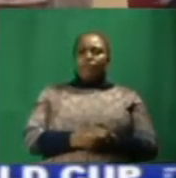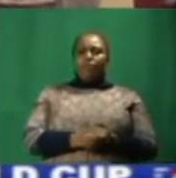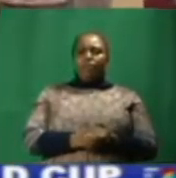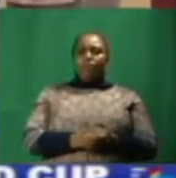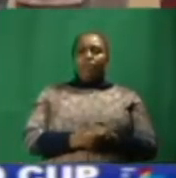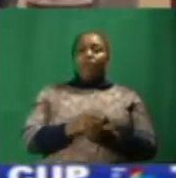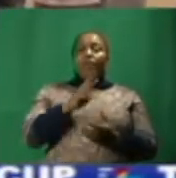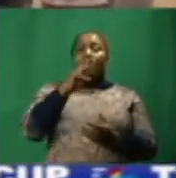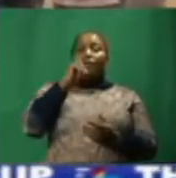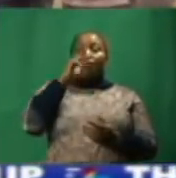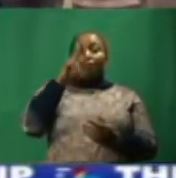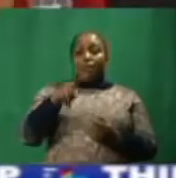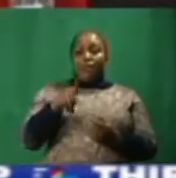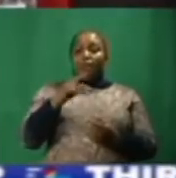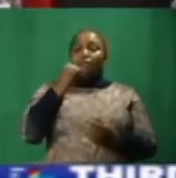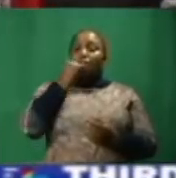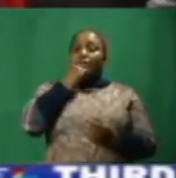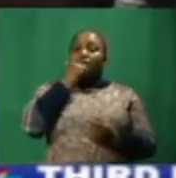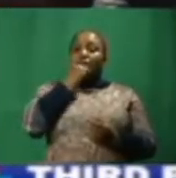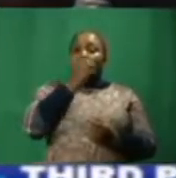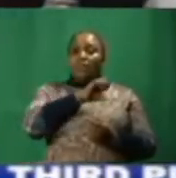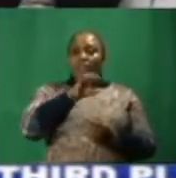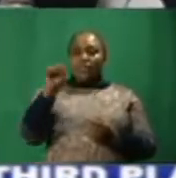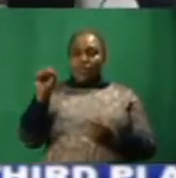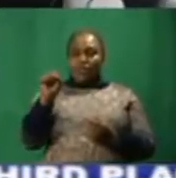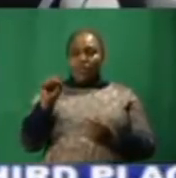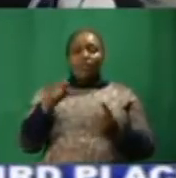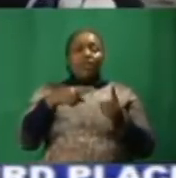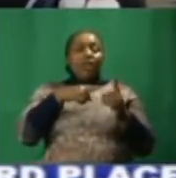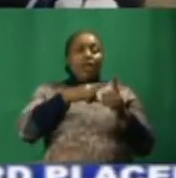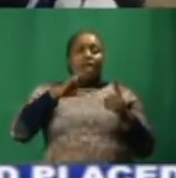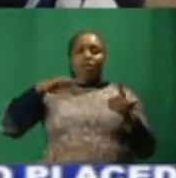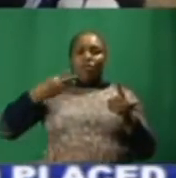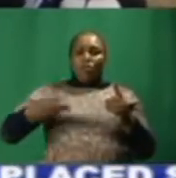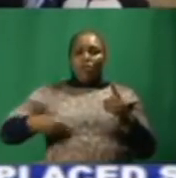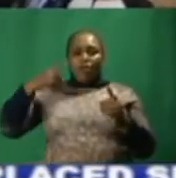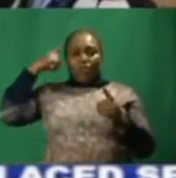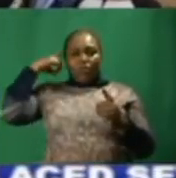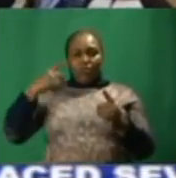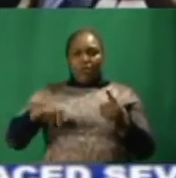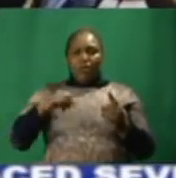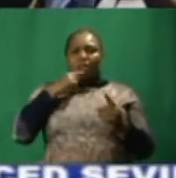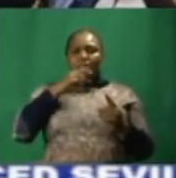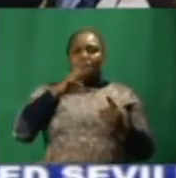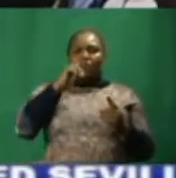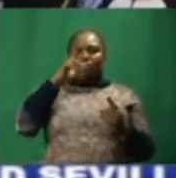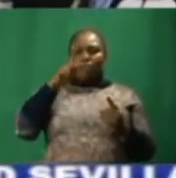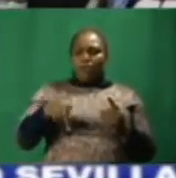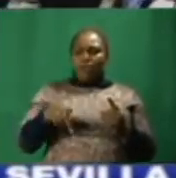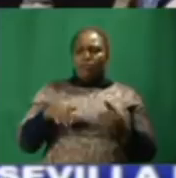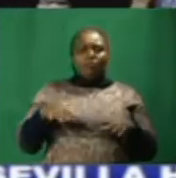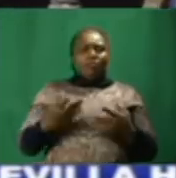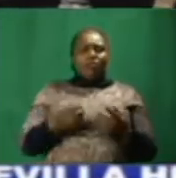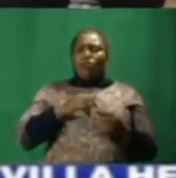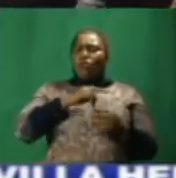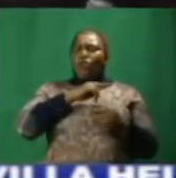lephalamende lenkundla yasemanzini South Thandi Nxumalo lithi emalunga ephalamende awasiyo ingxenye yalolu hlelo lokumukelisa